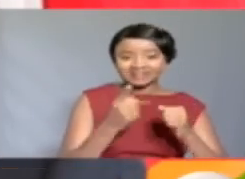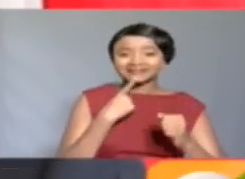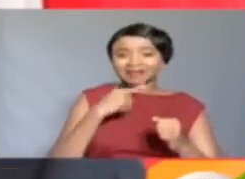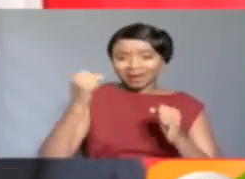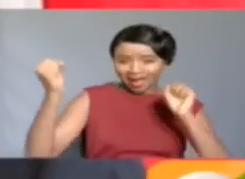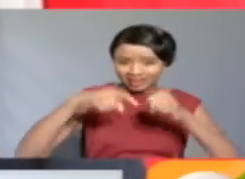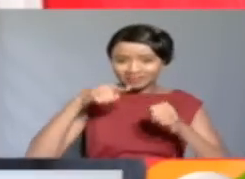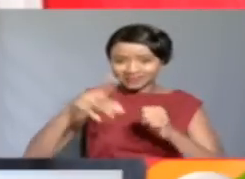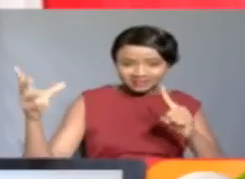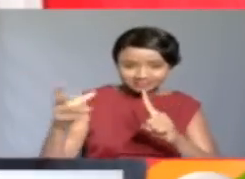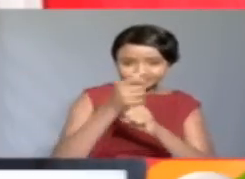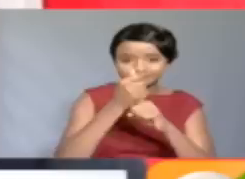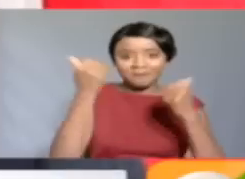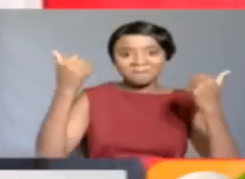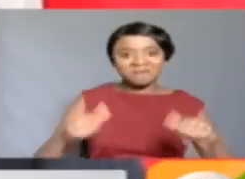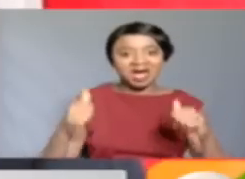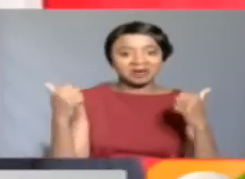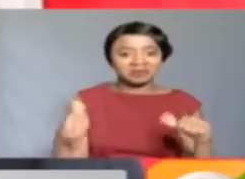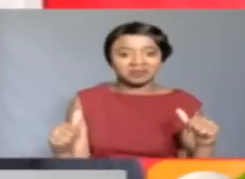honored